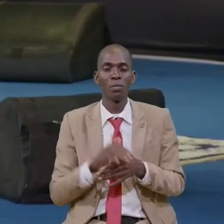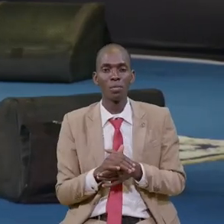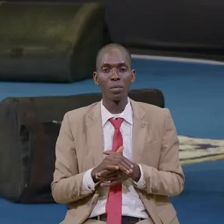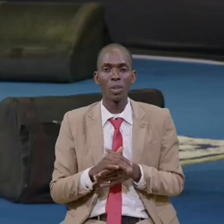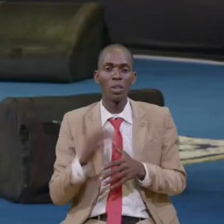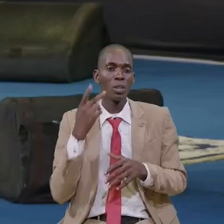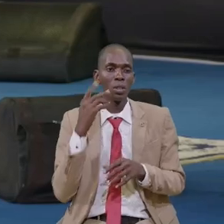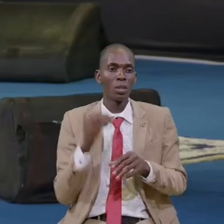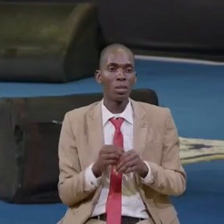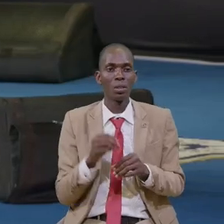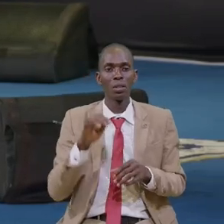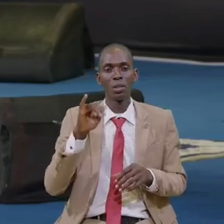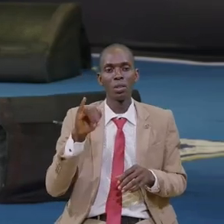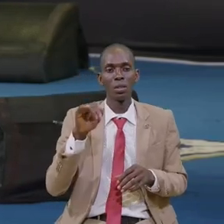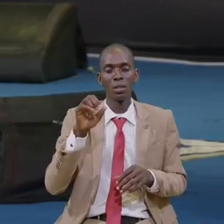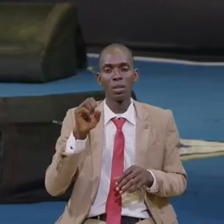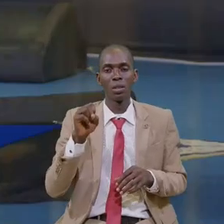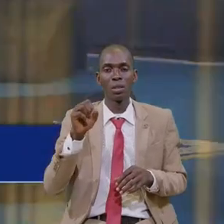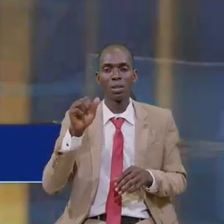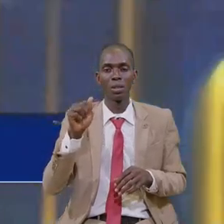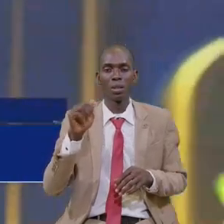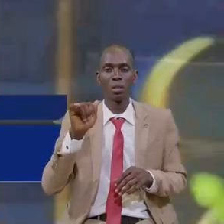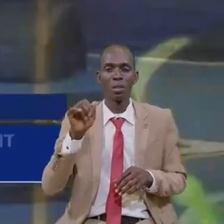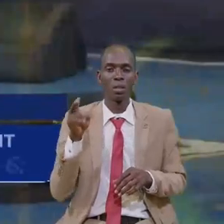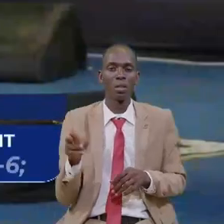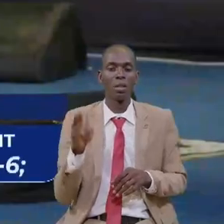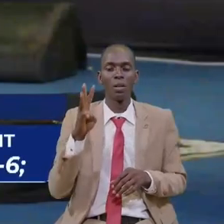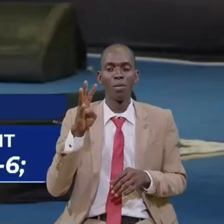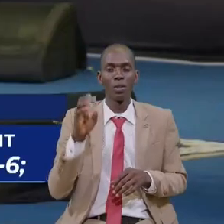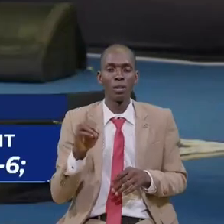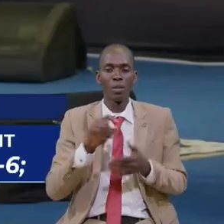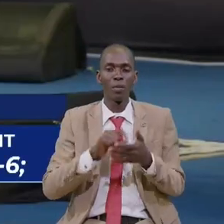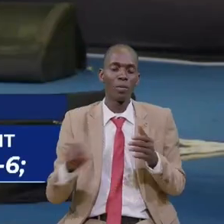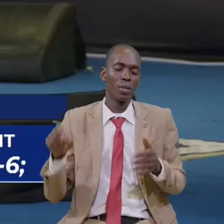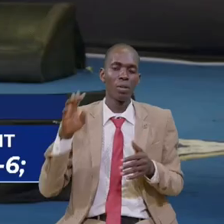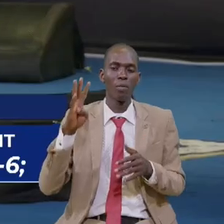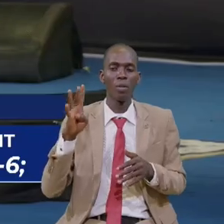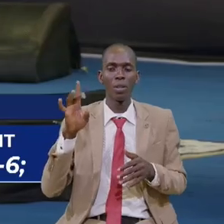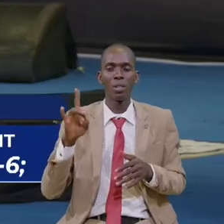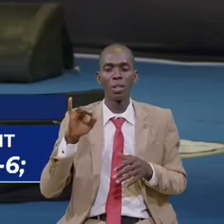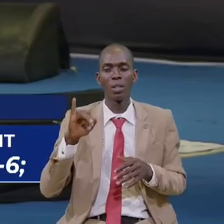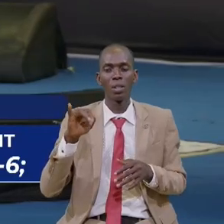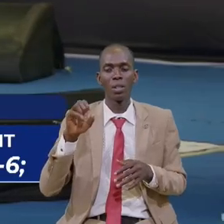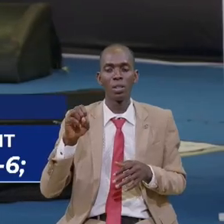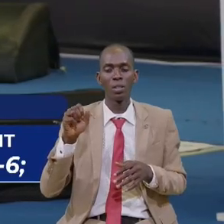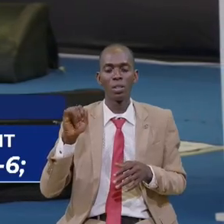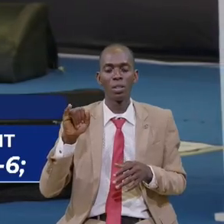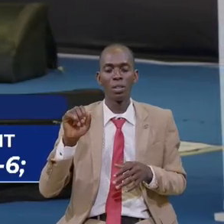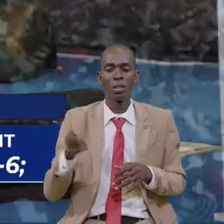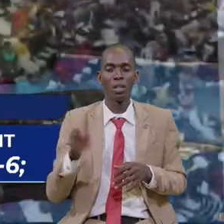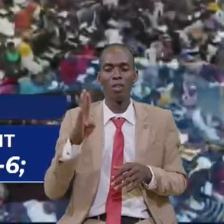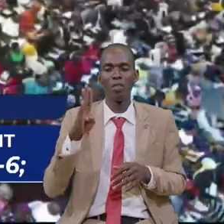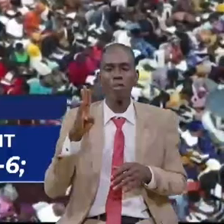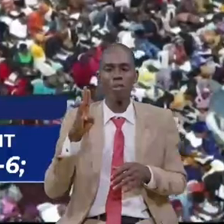chapitre 40, verset 28. Ésaïe au chapitre 40,